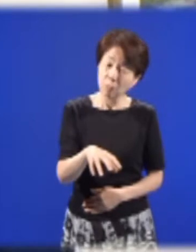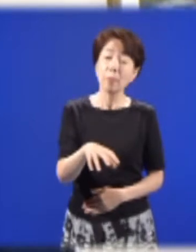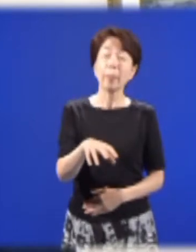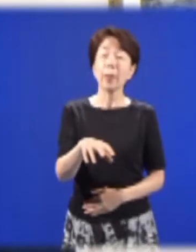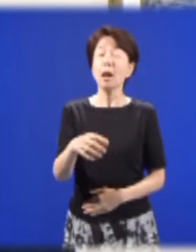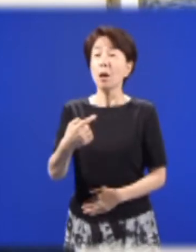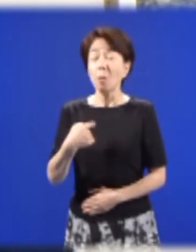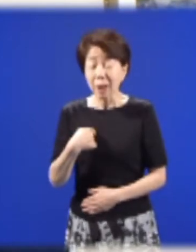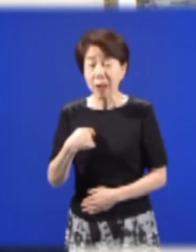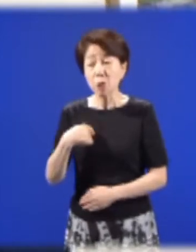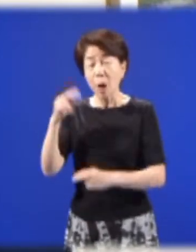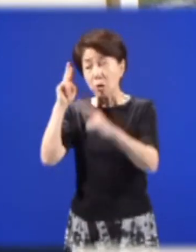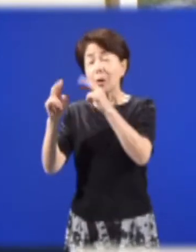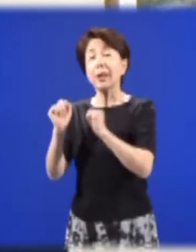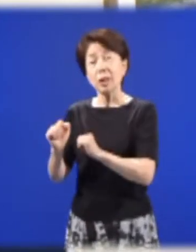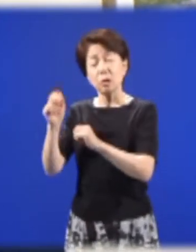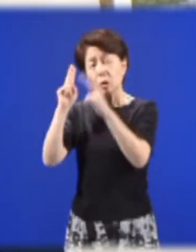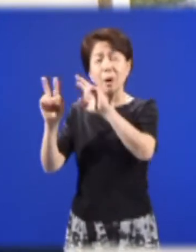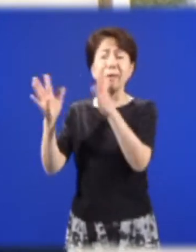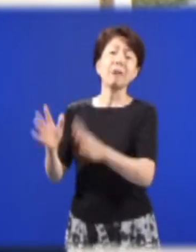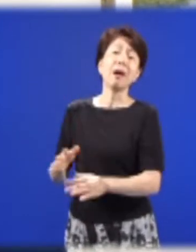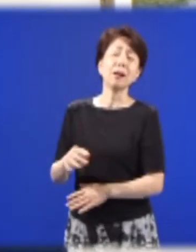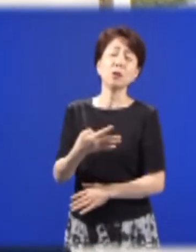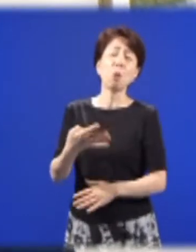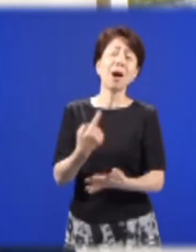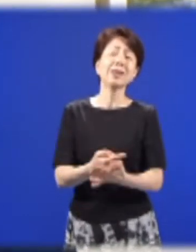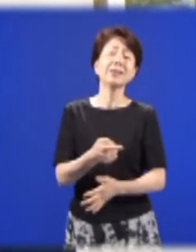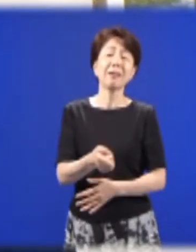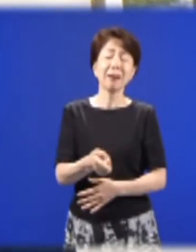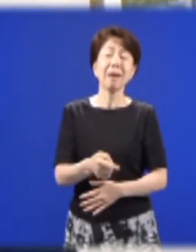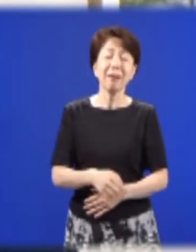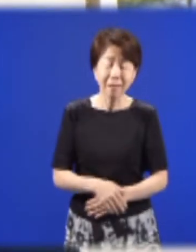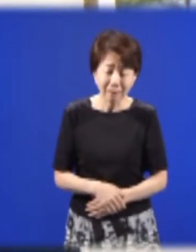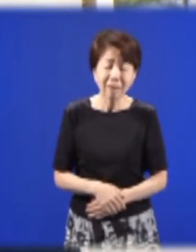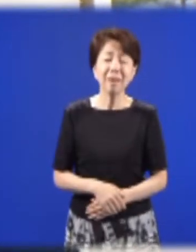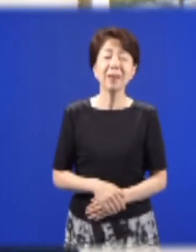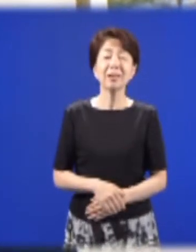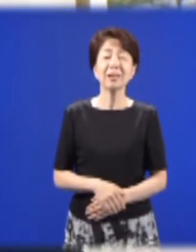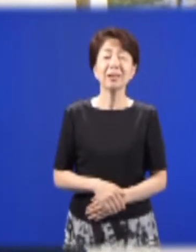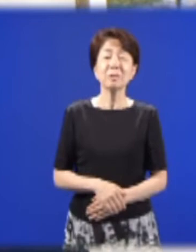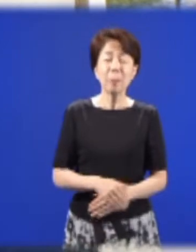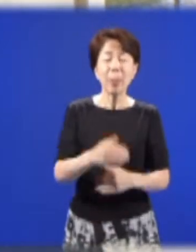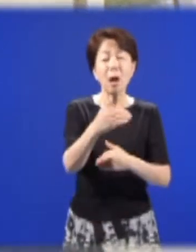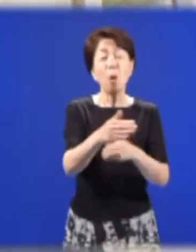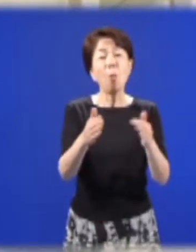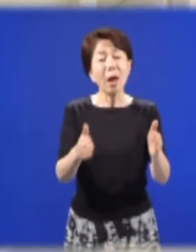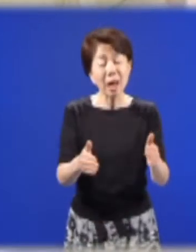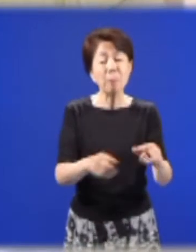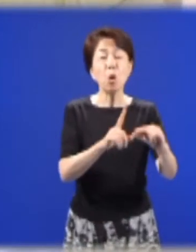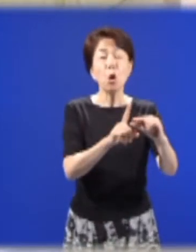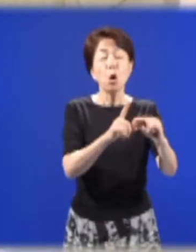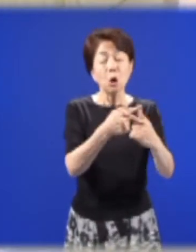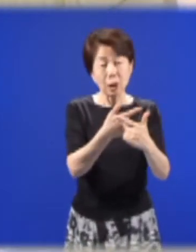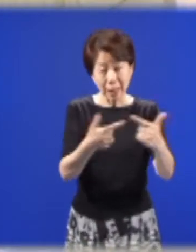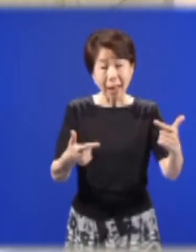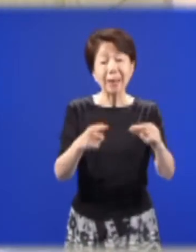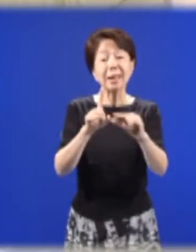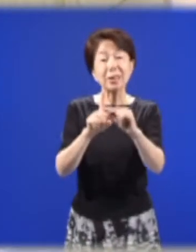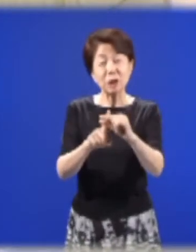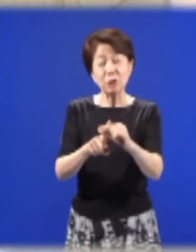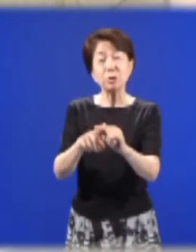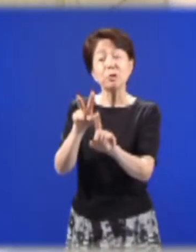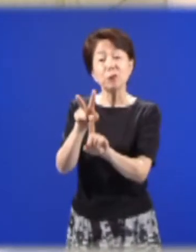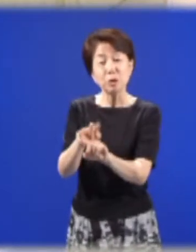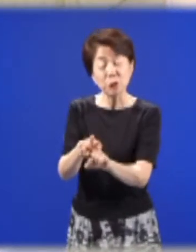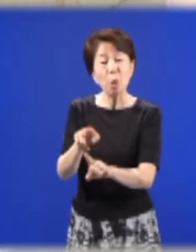辺桑名もないしここしかないんですよね。でそれもその部屋が大中小とあって、